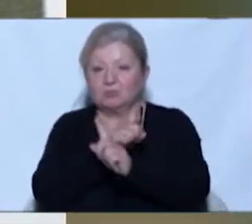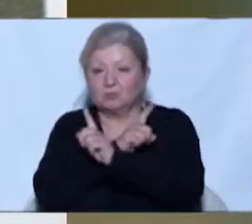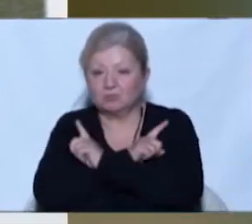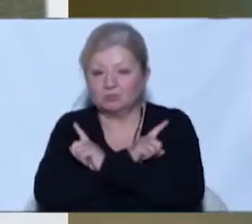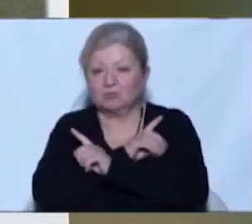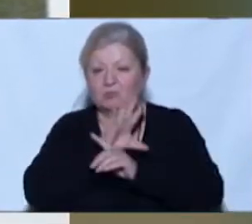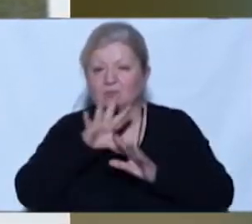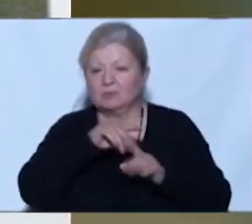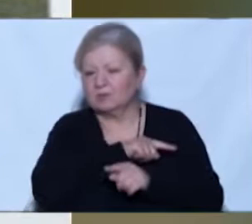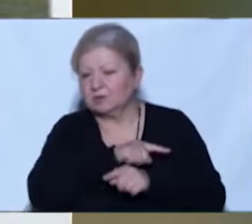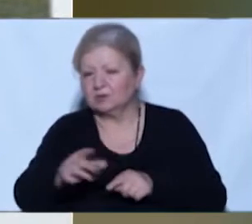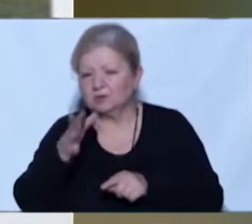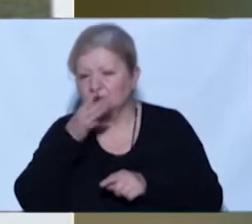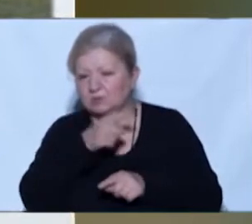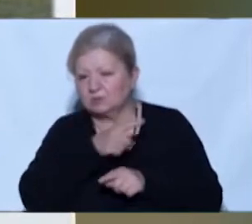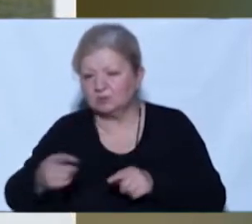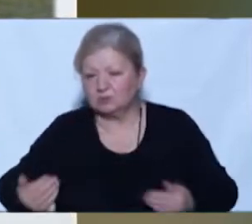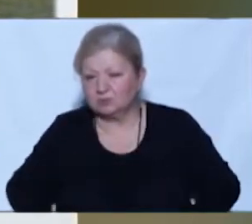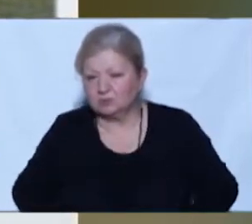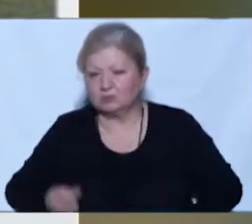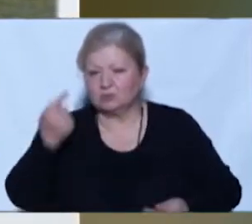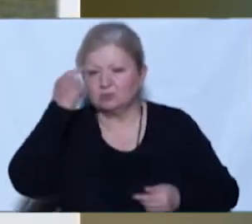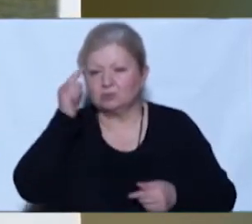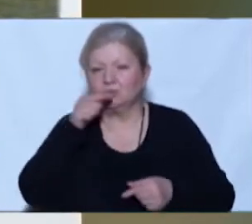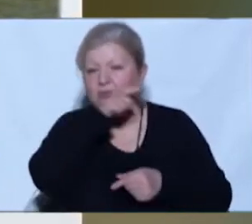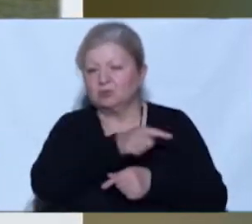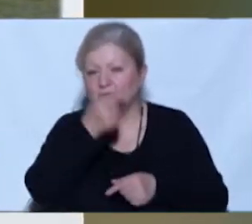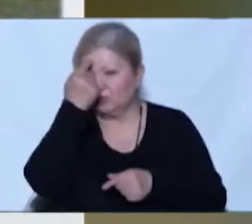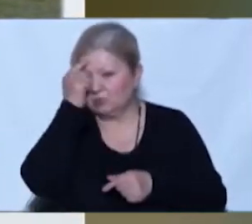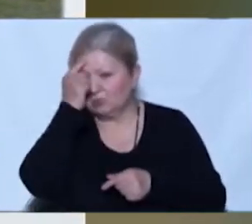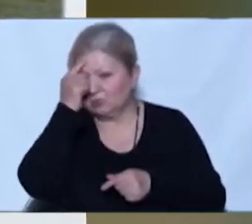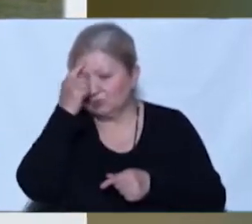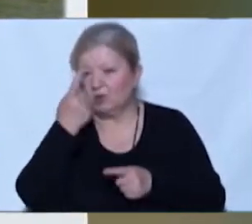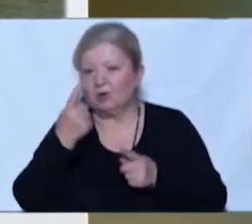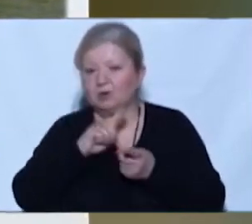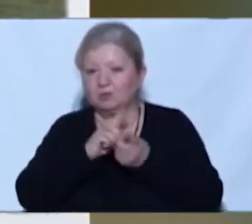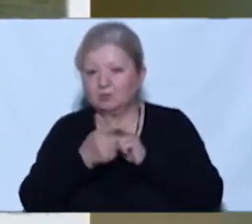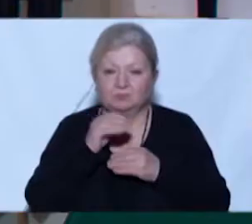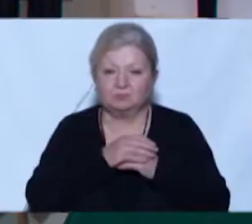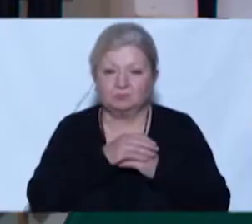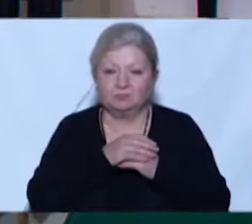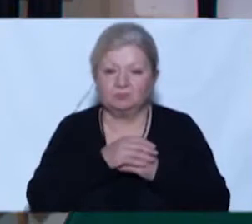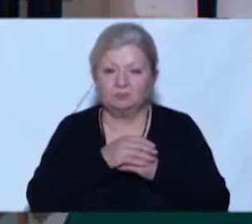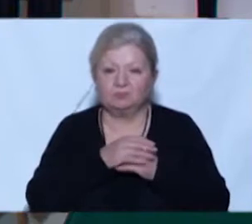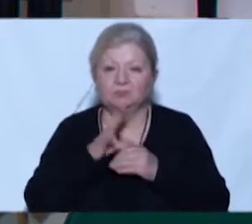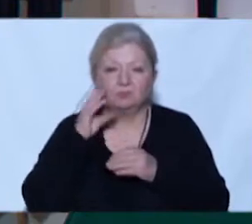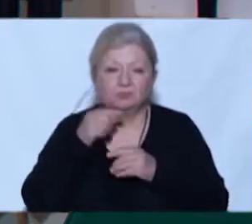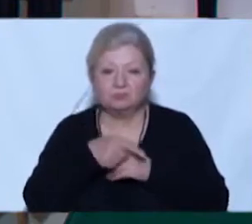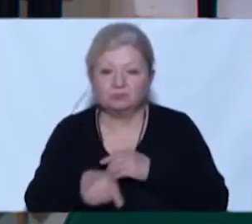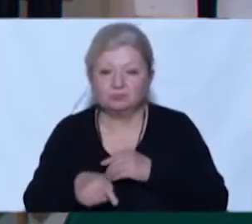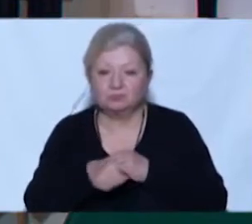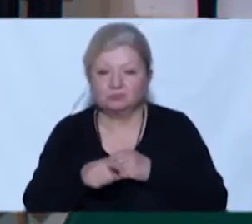თავის ცხოვრება ეგონა, რომ ინდოეთში იყო და ვერ მიხვდა თავის აღმოჩენის მნიშვნელობას. მხოლოდ მოგვიანო პერიოდში